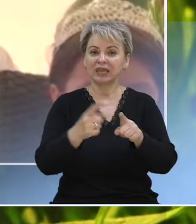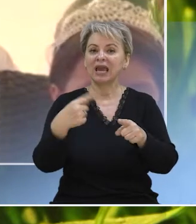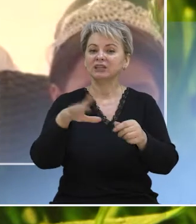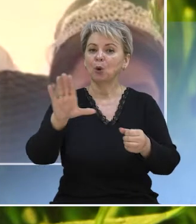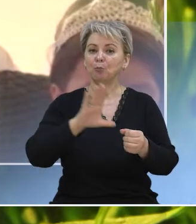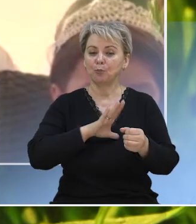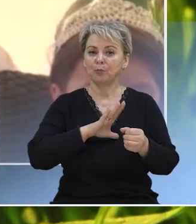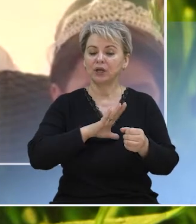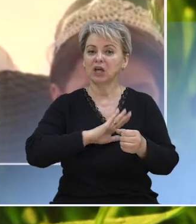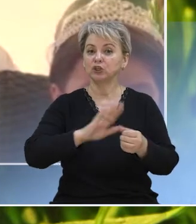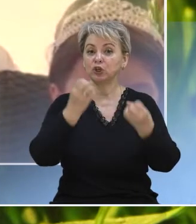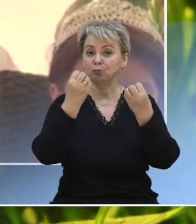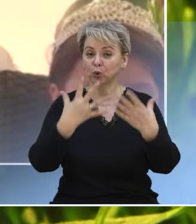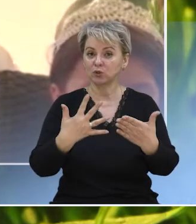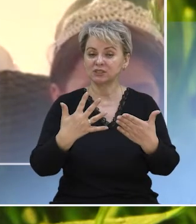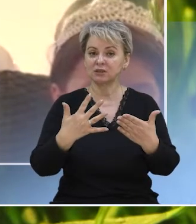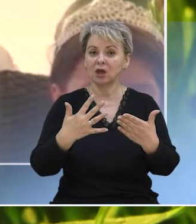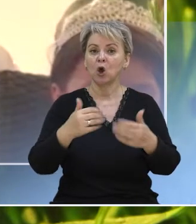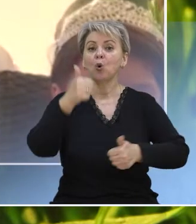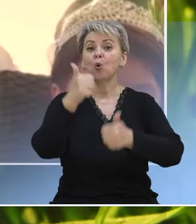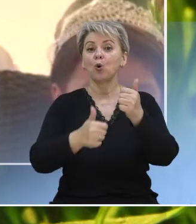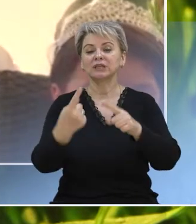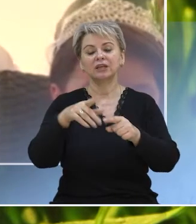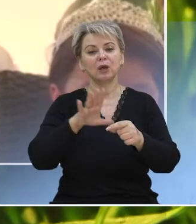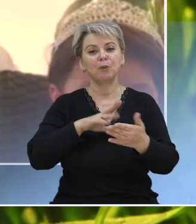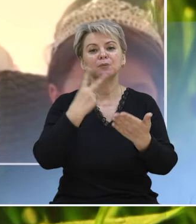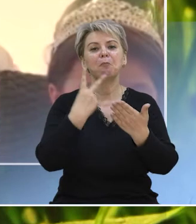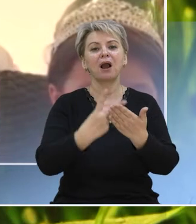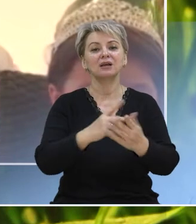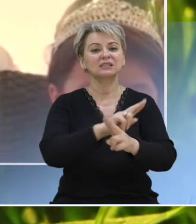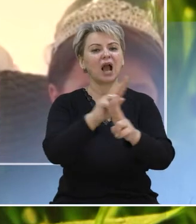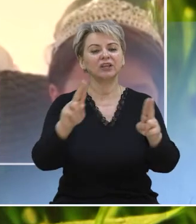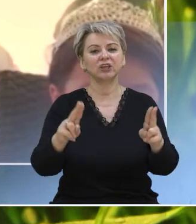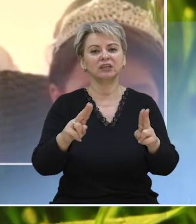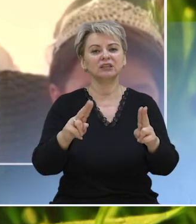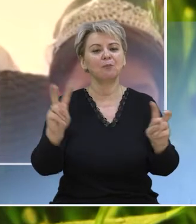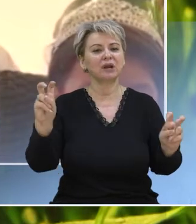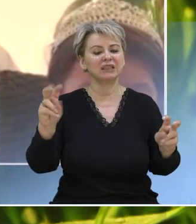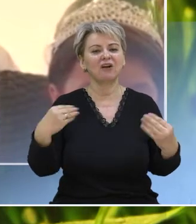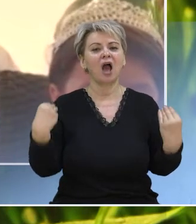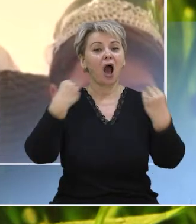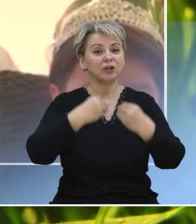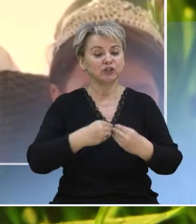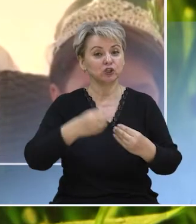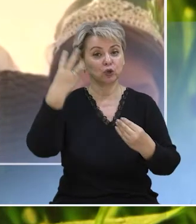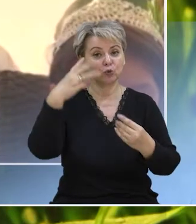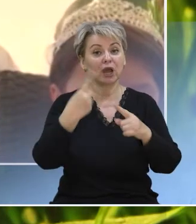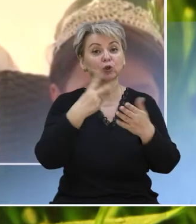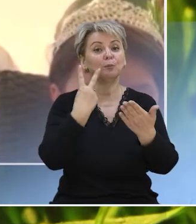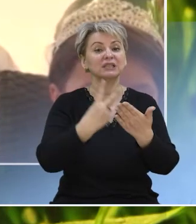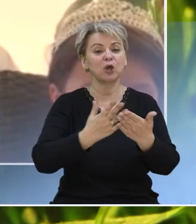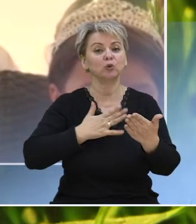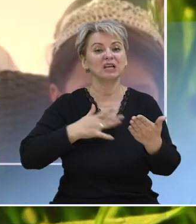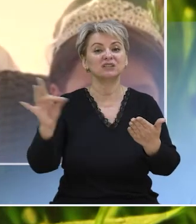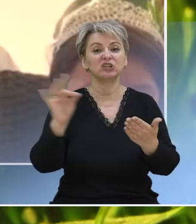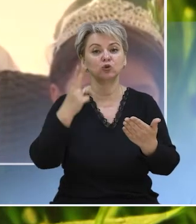Все-таки это было не просто конкурс, да, это была презентация каких-то брендов одежды, да, которые здесь